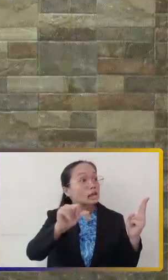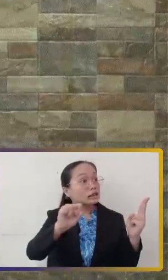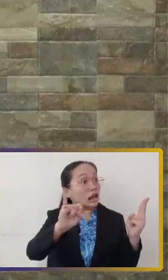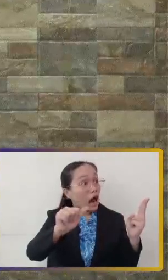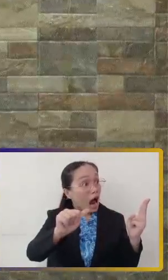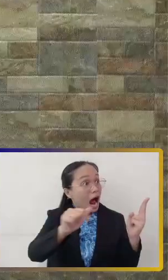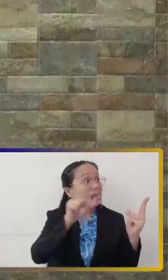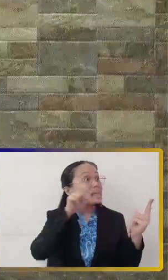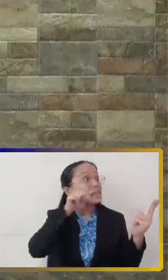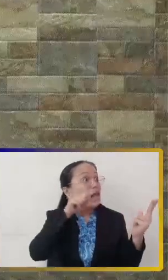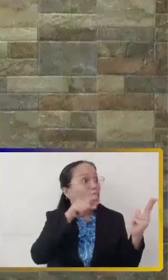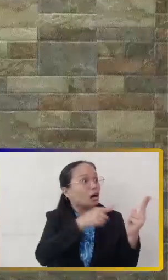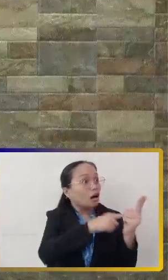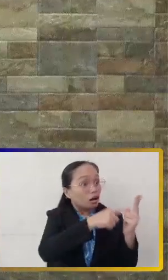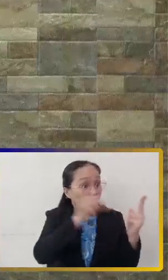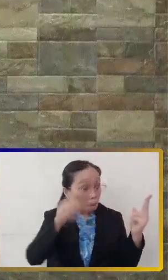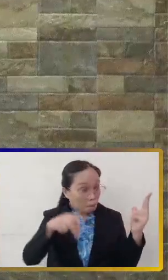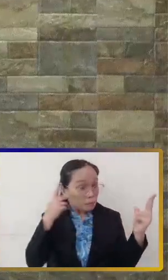ko.